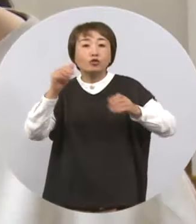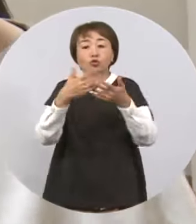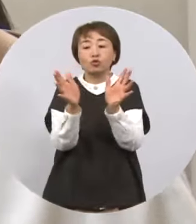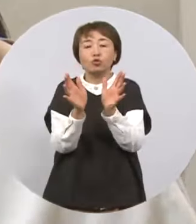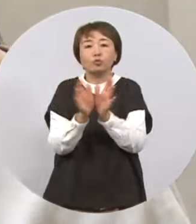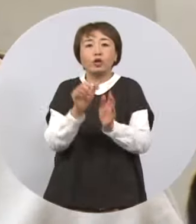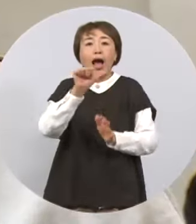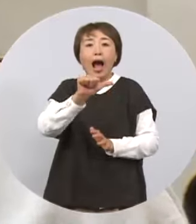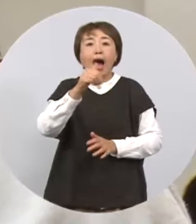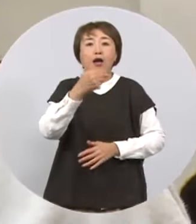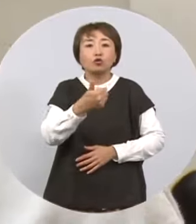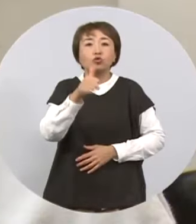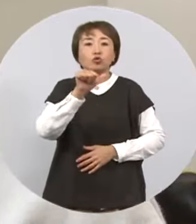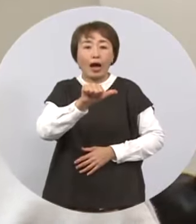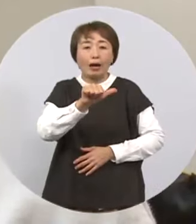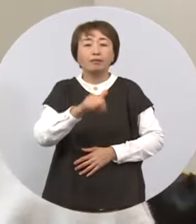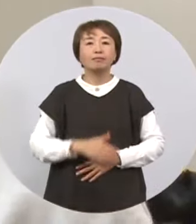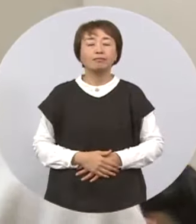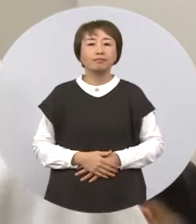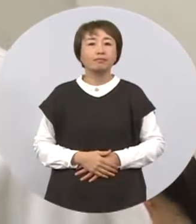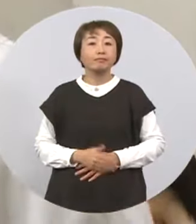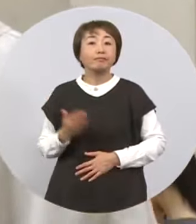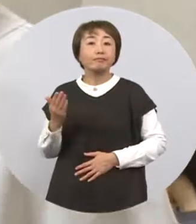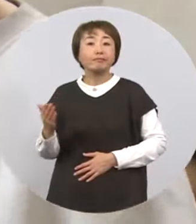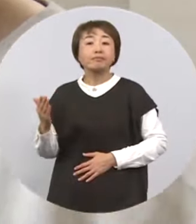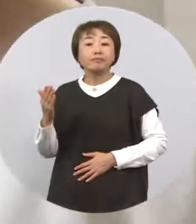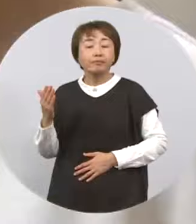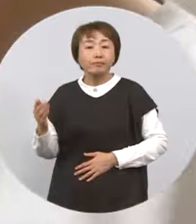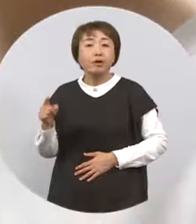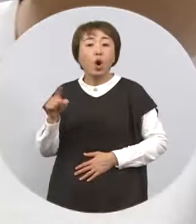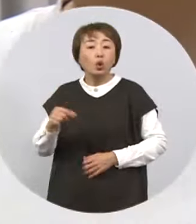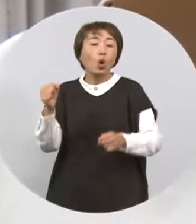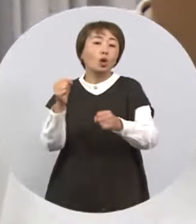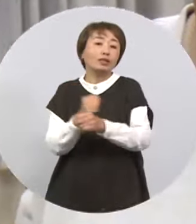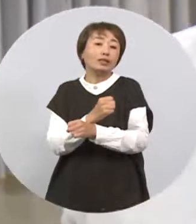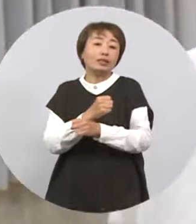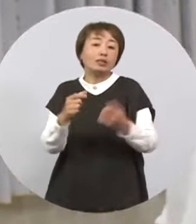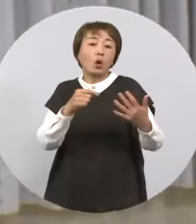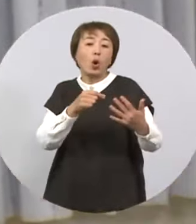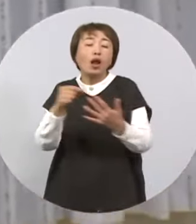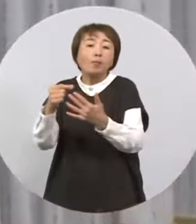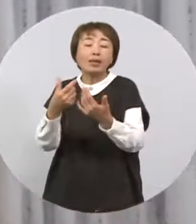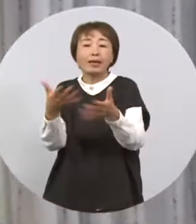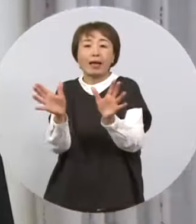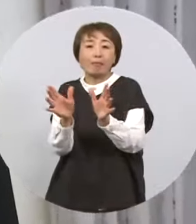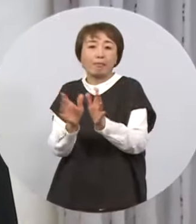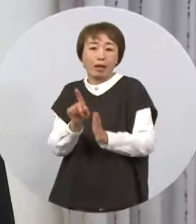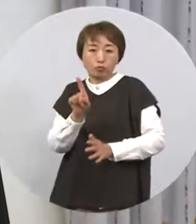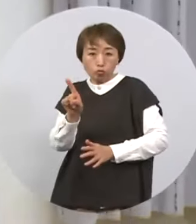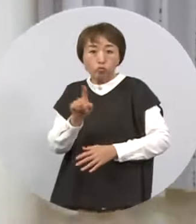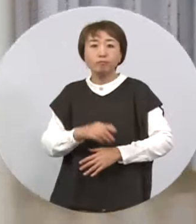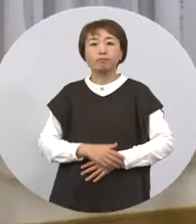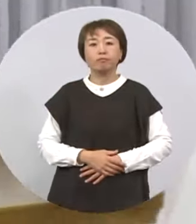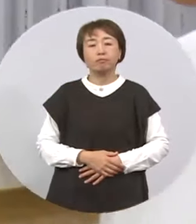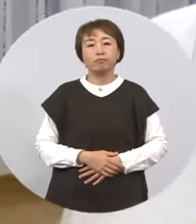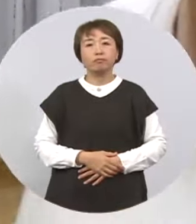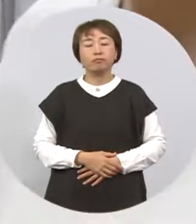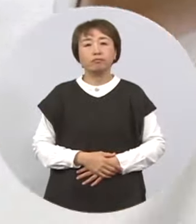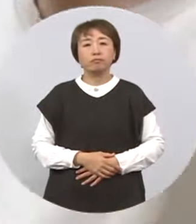実は彼女たちも未来叶える活動サポート事業に採択された団体の一つなんです。